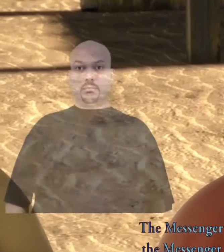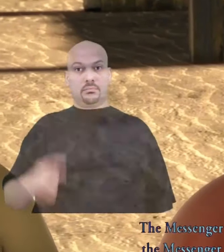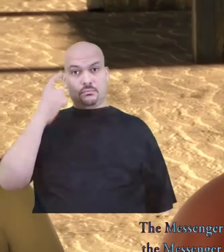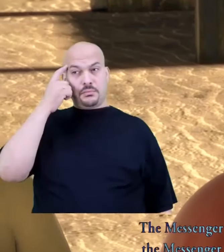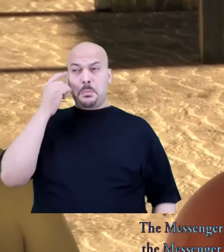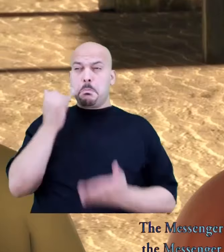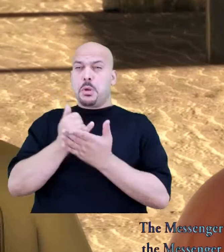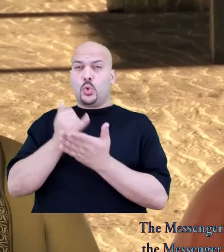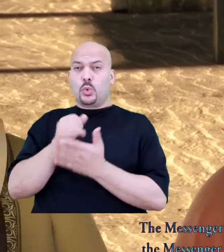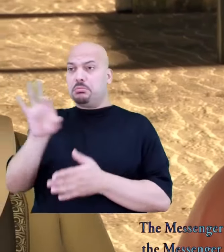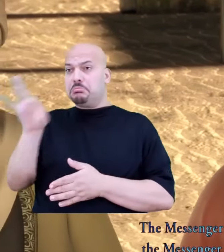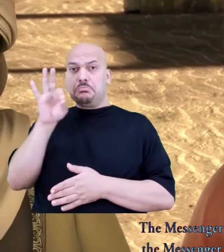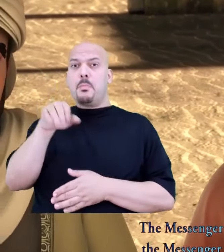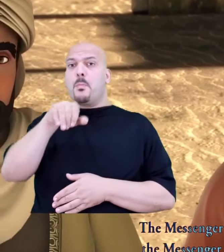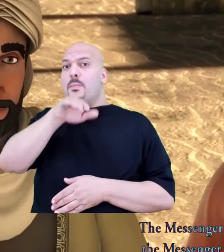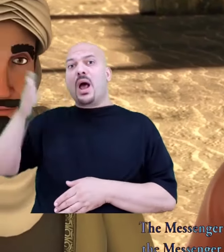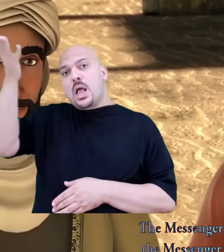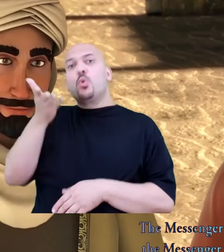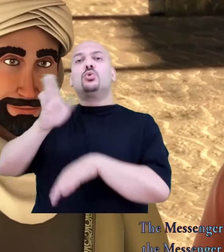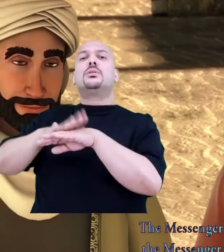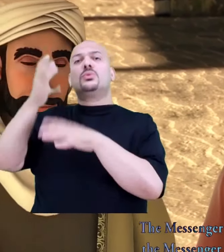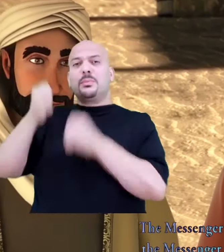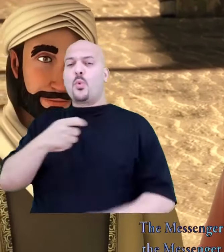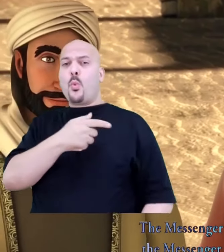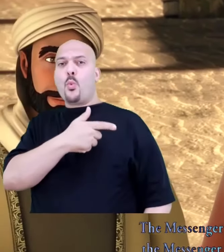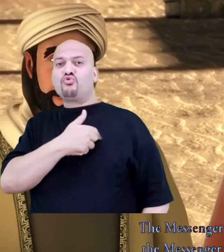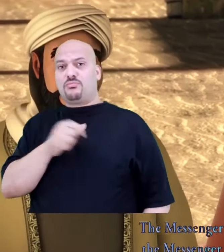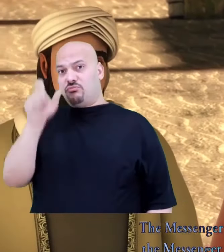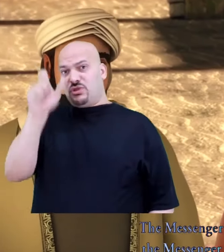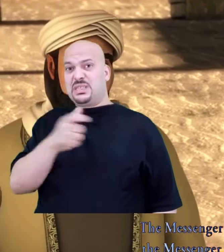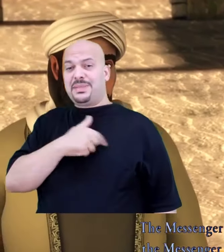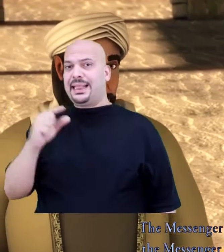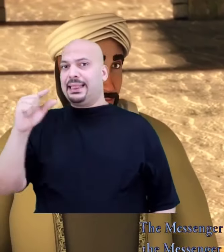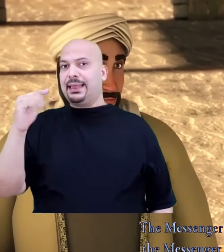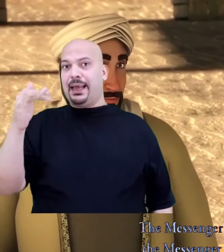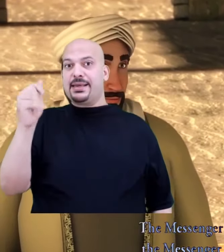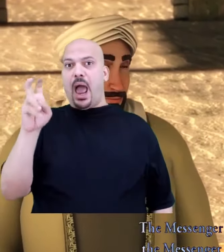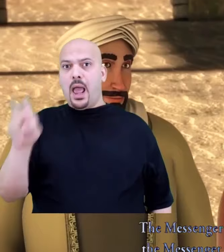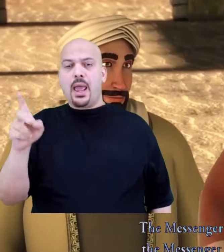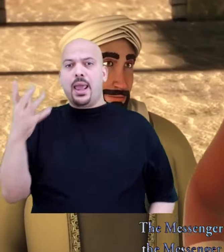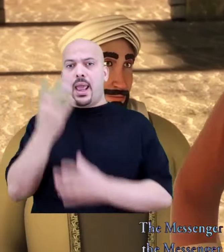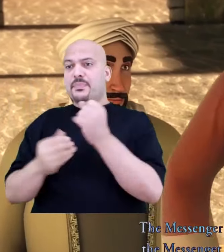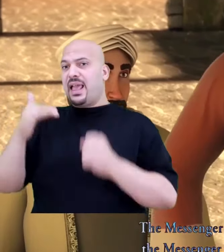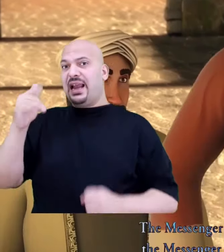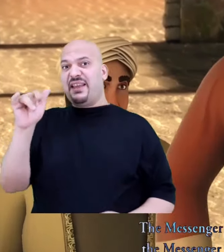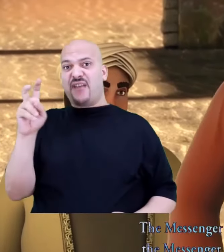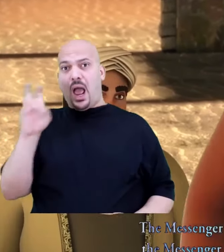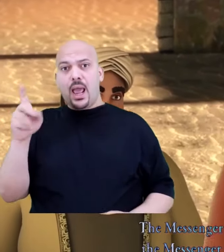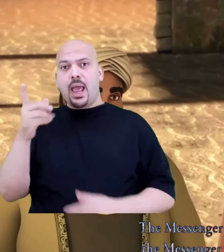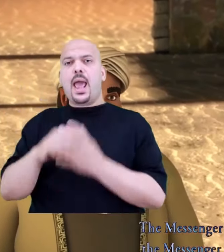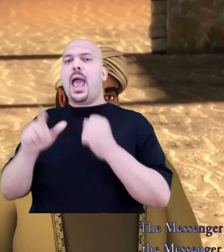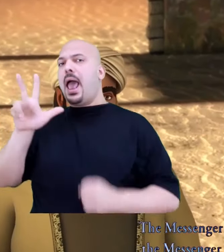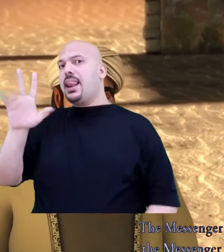وقع اختيار رسول الله على دحية ابن خليفة الكلبي